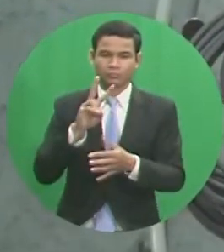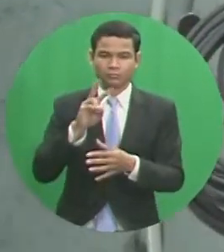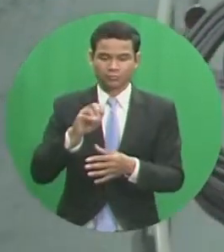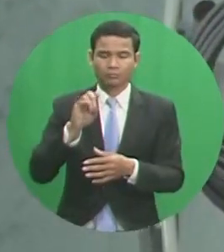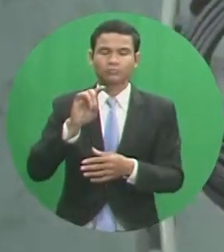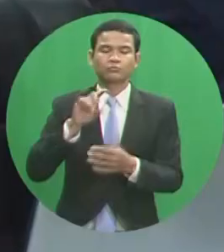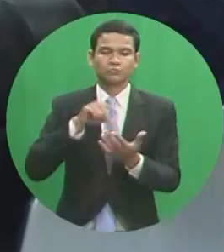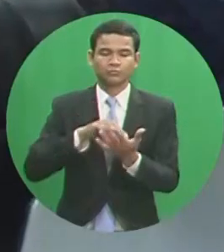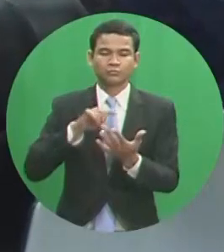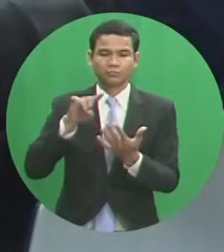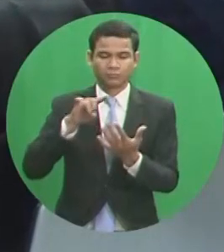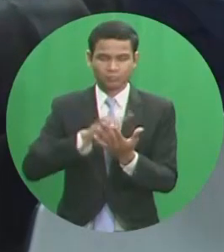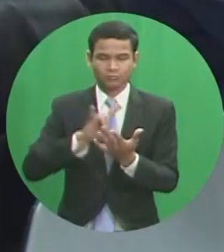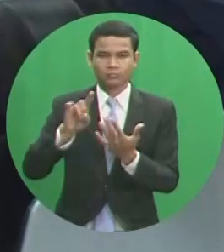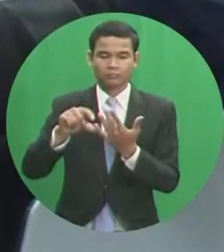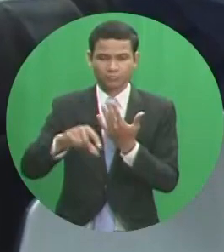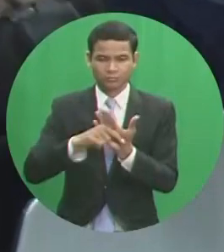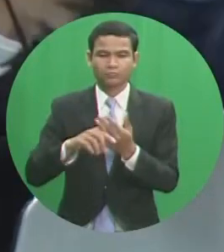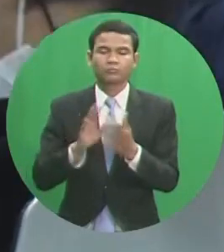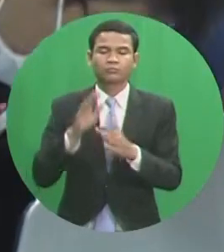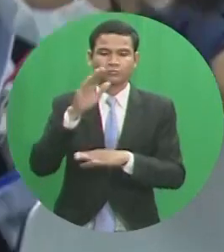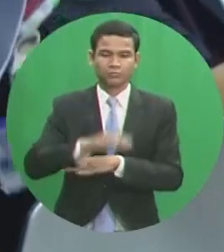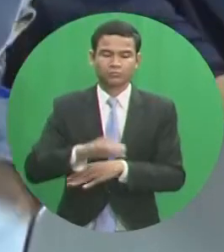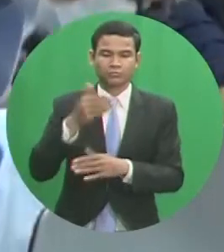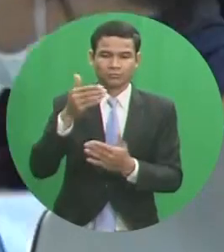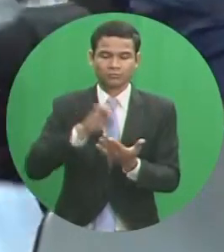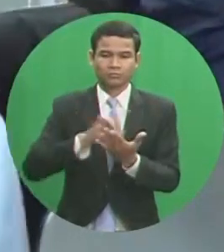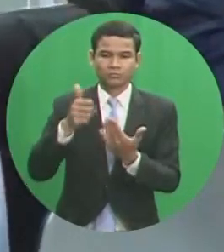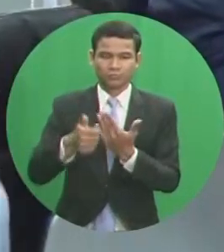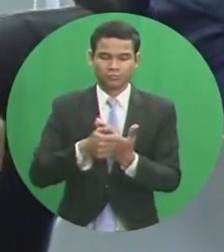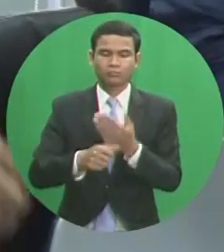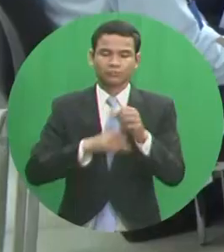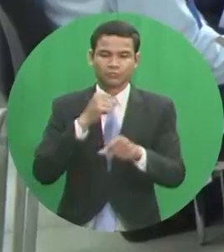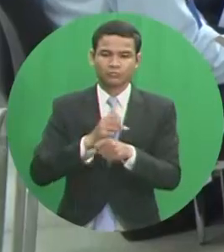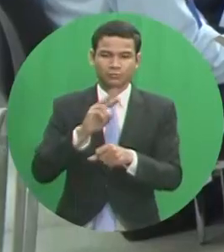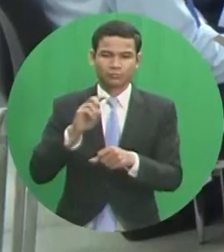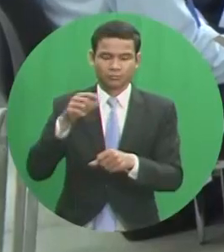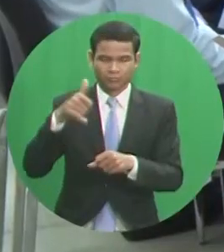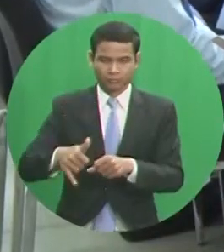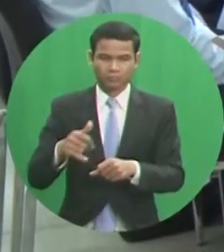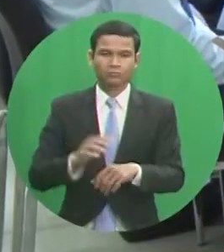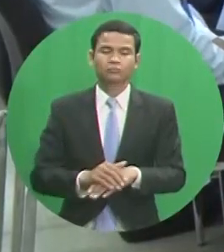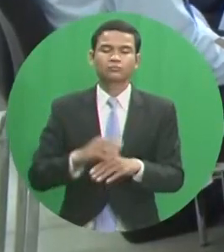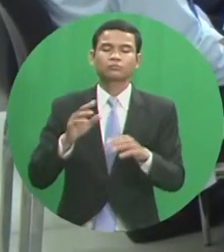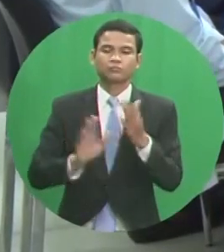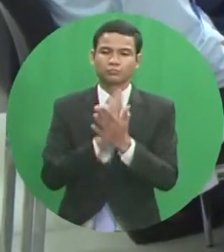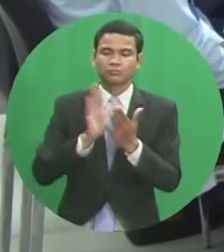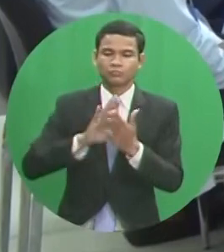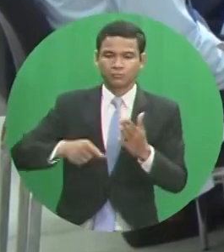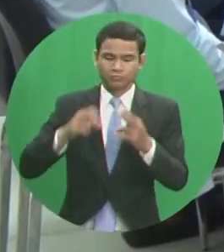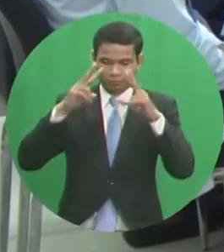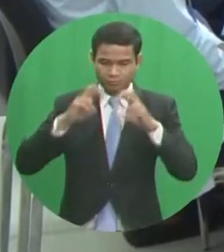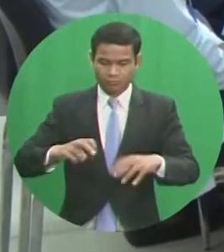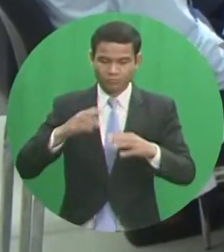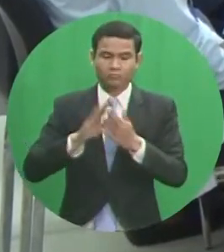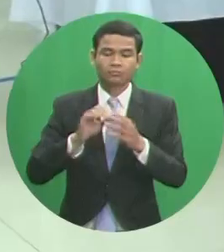ភៈសូមជម្រាបជូនថាកិត្តិកម្មរុស្ស៊ីថ្ងៃទី9ខែមីនាឆ្នាំ2021នេះកម្ពុជារកឃើញអ្នកឆ្លង